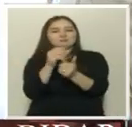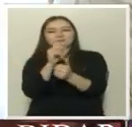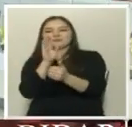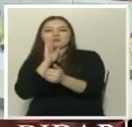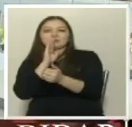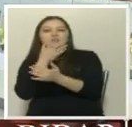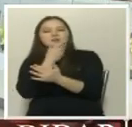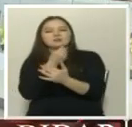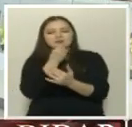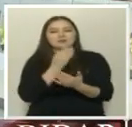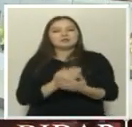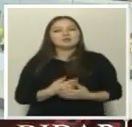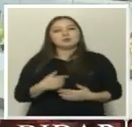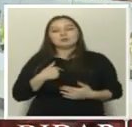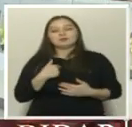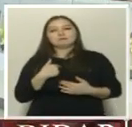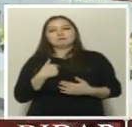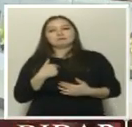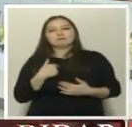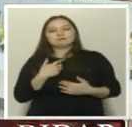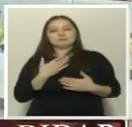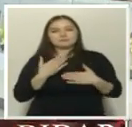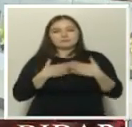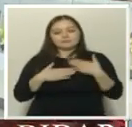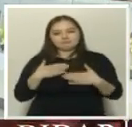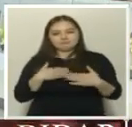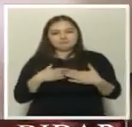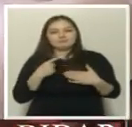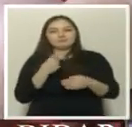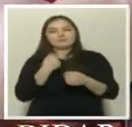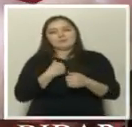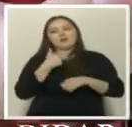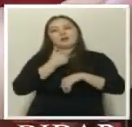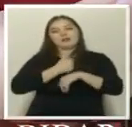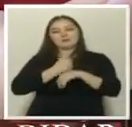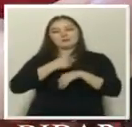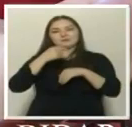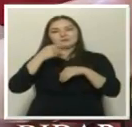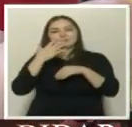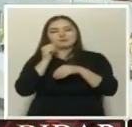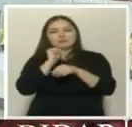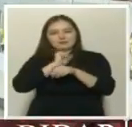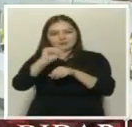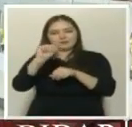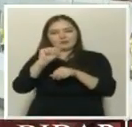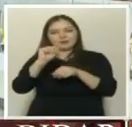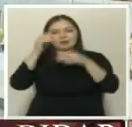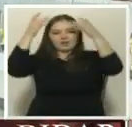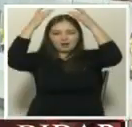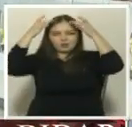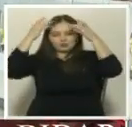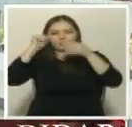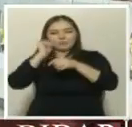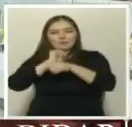мисс восхищение и главная корона, и титул принцесса Актау. Мы готовились 4 месяца,